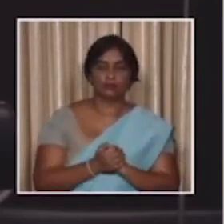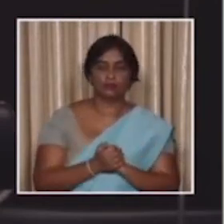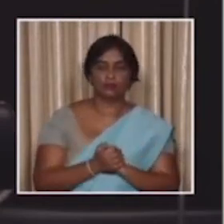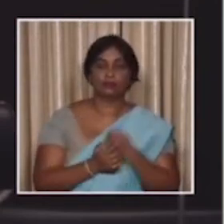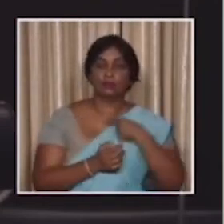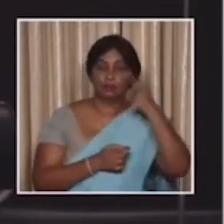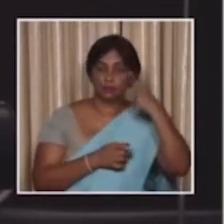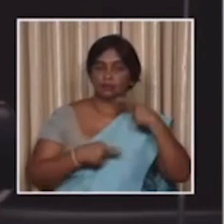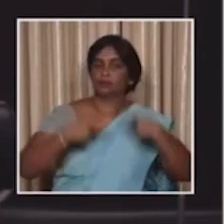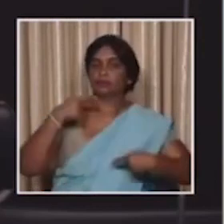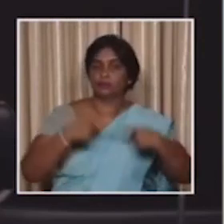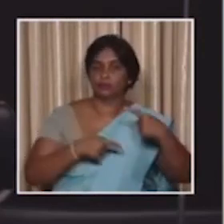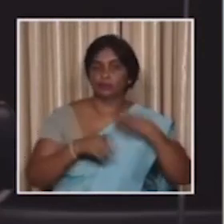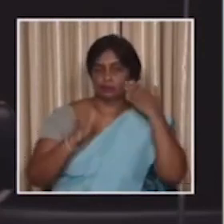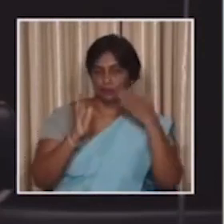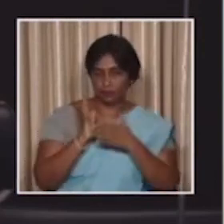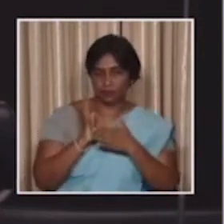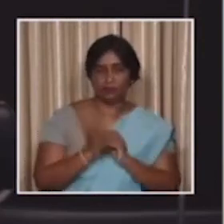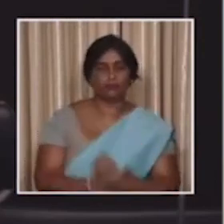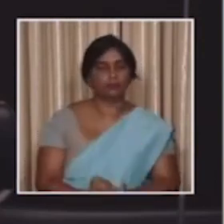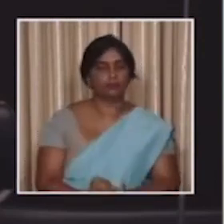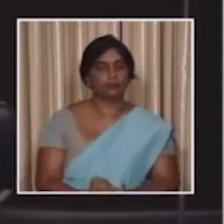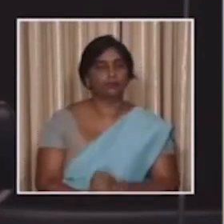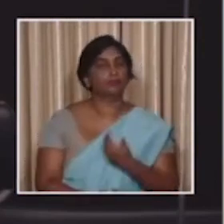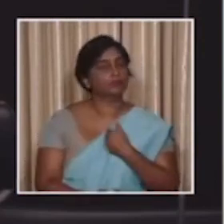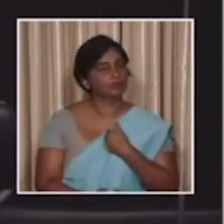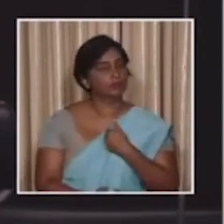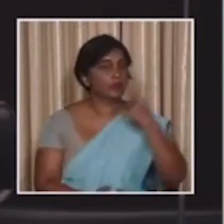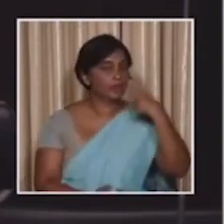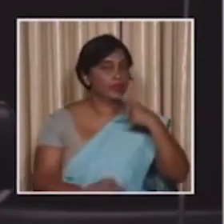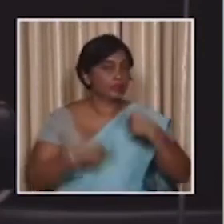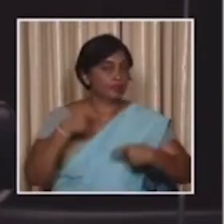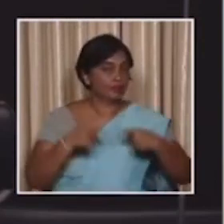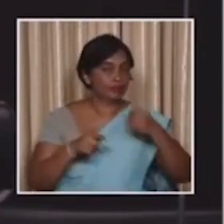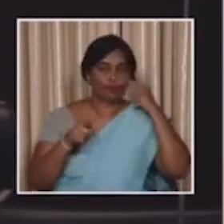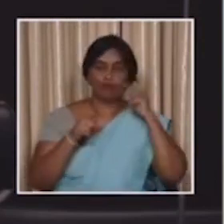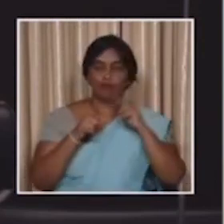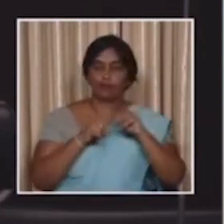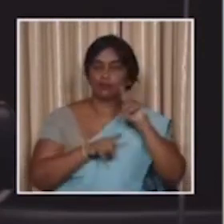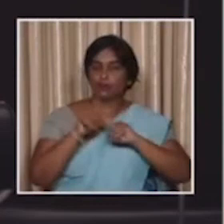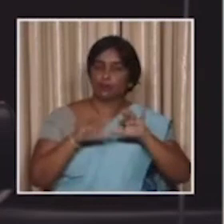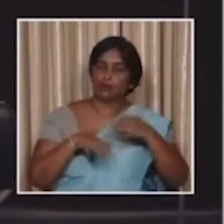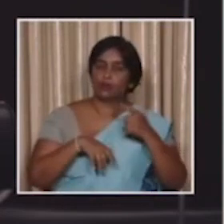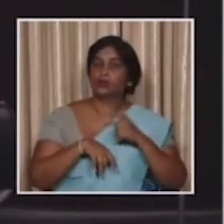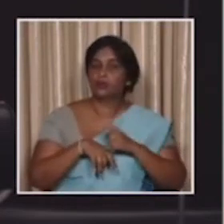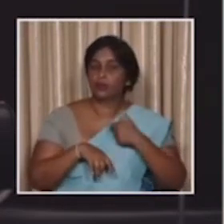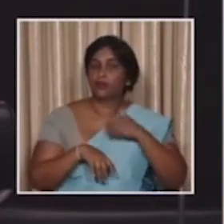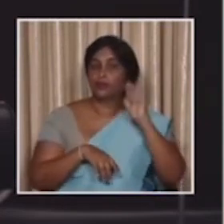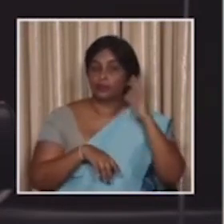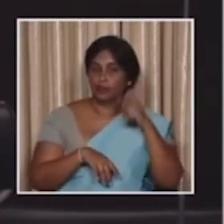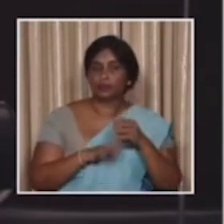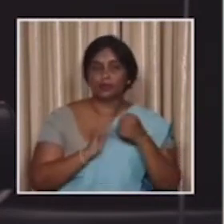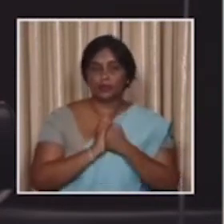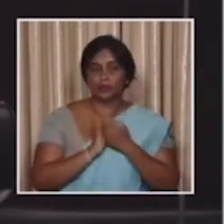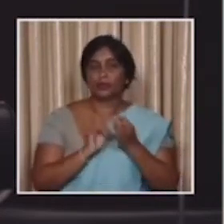நெருக்கடிக்கு காரணமானவர்களாக அடையாளம் காணப்பட்ட ராஜபக்ச சகோதரர்கள் நாட்டு மக்களுக்கு நஷ்ட ஈடு செலுத்த வேண்டும் என ஏன்